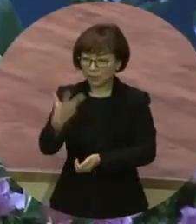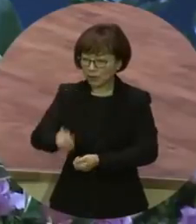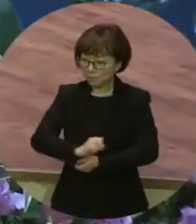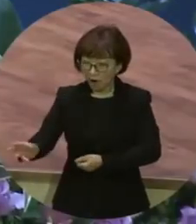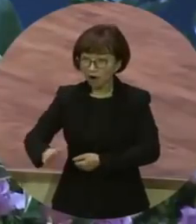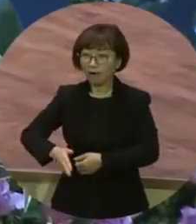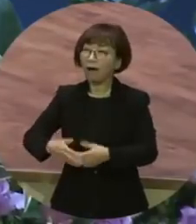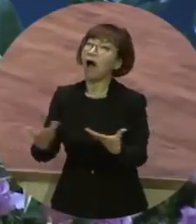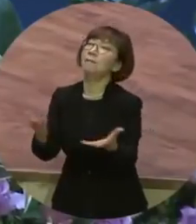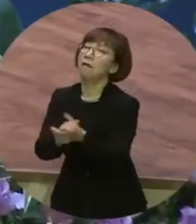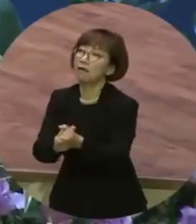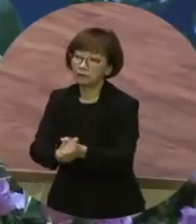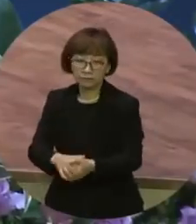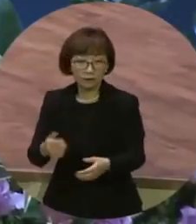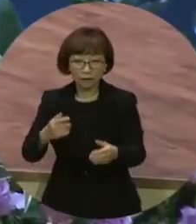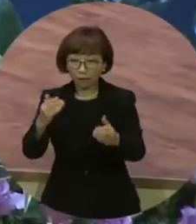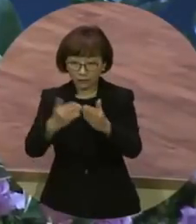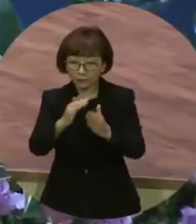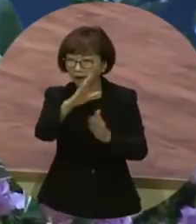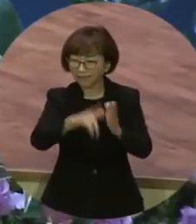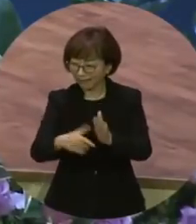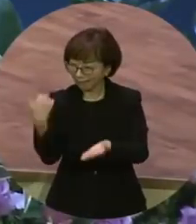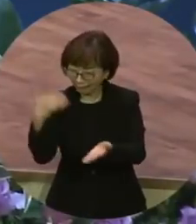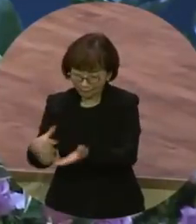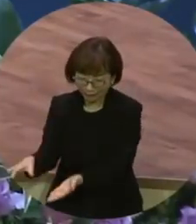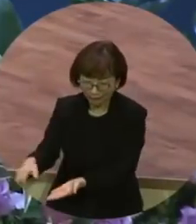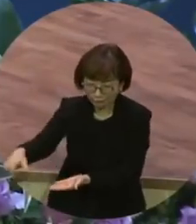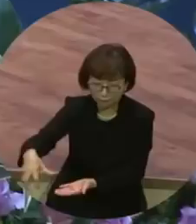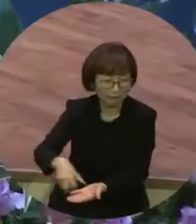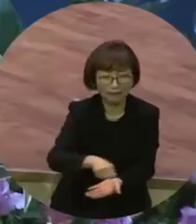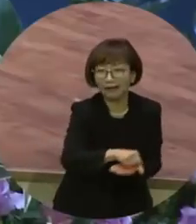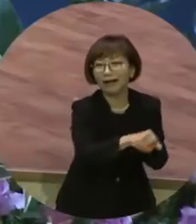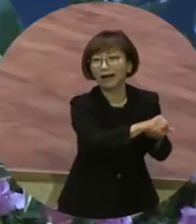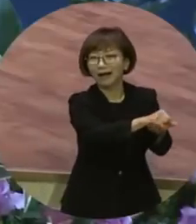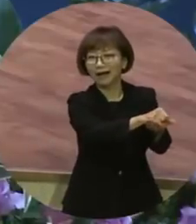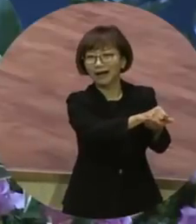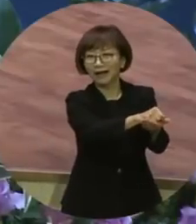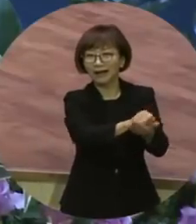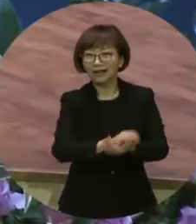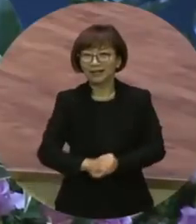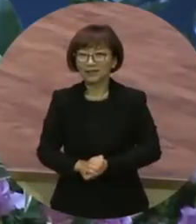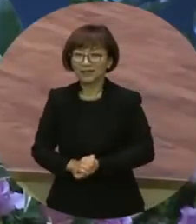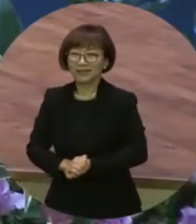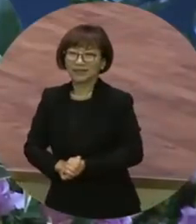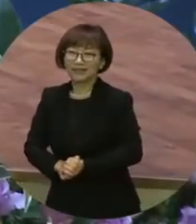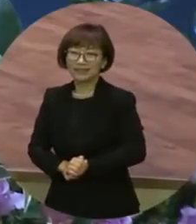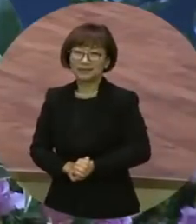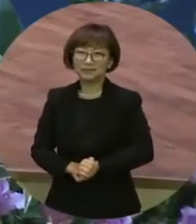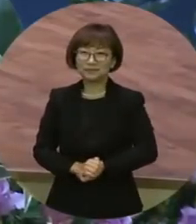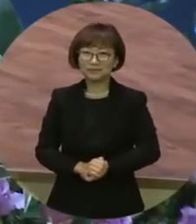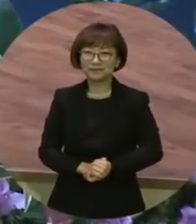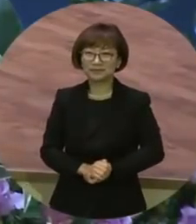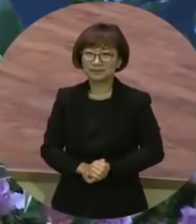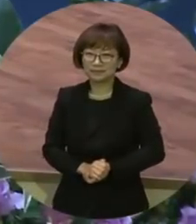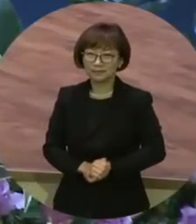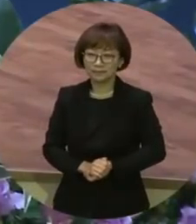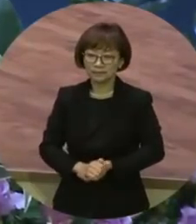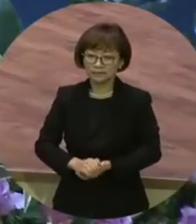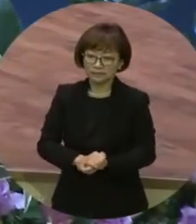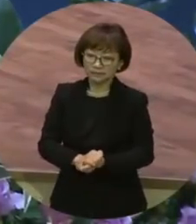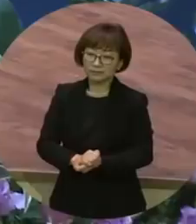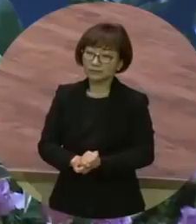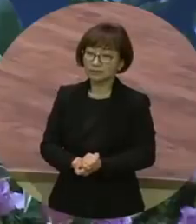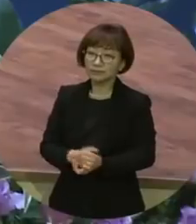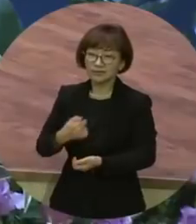좋아가지고요 그런 얘기 딱 말씀드리면은 속으로 막 코웃음 치고 그랬다니까 배설물이나 주고 얘기하시지 뭐. 나는 버릴 배설물도 없다 이러면서